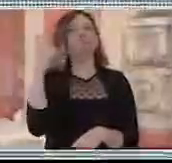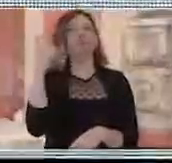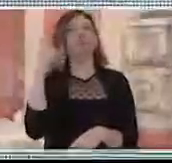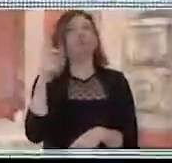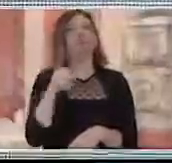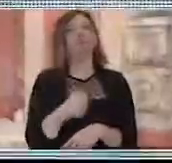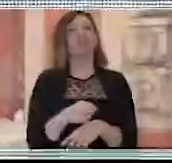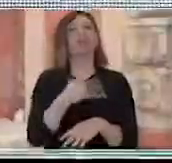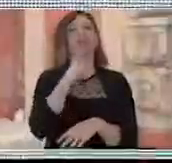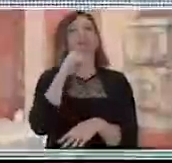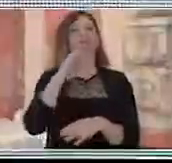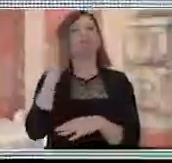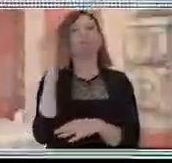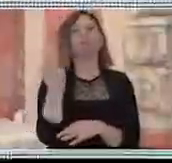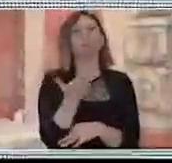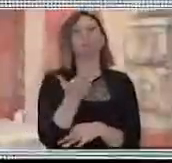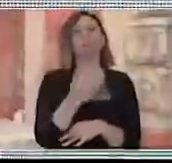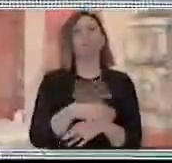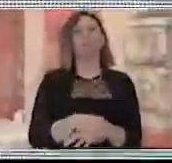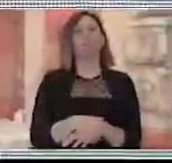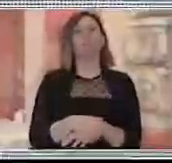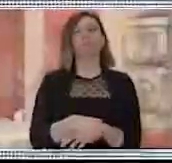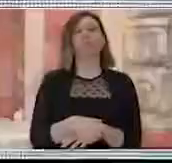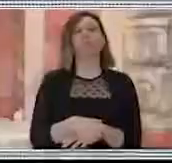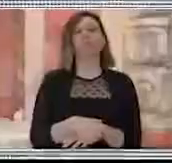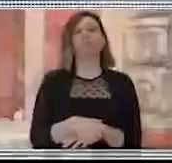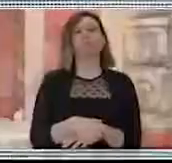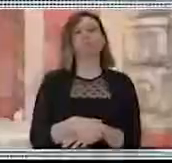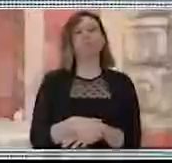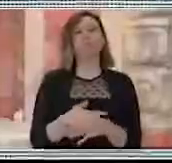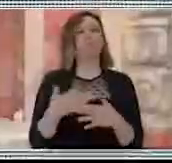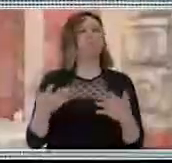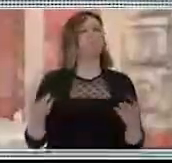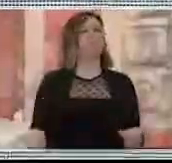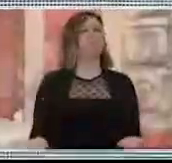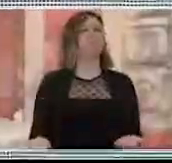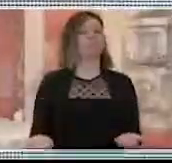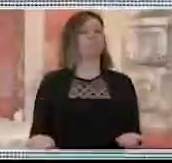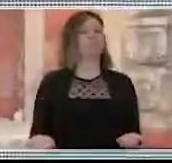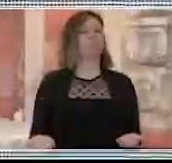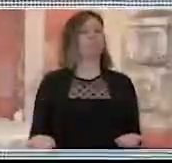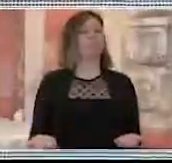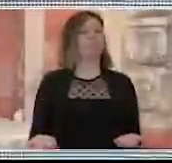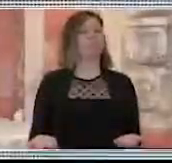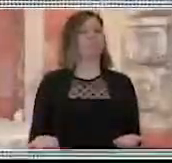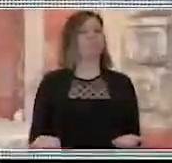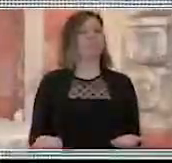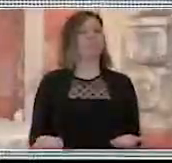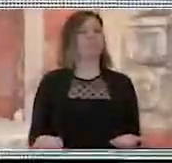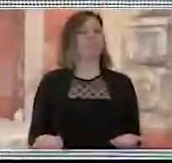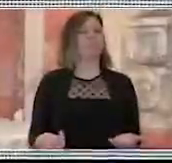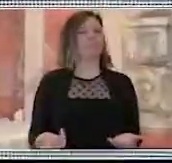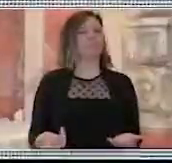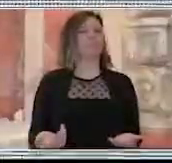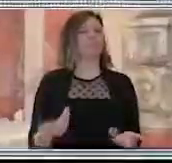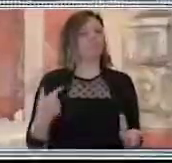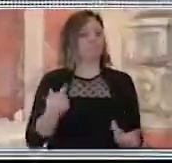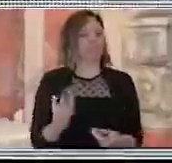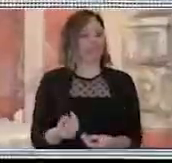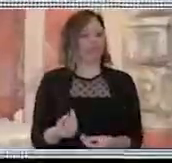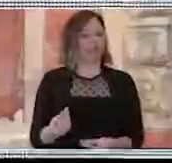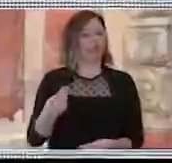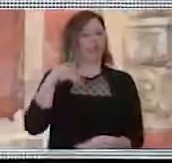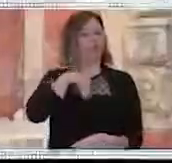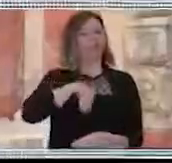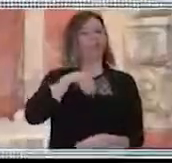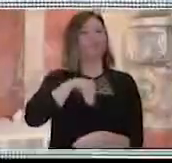Dottoressa Grimaldi, buongiorno. Io invece devo dire, sono arrivato con una sensazione istintiva di